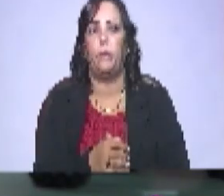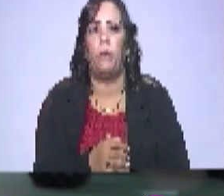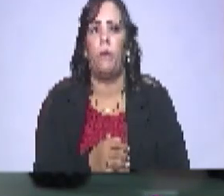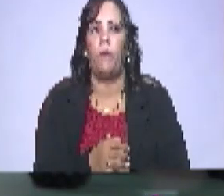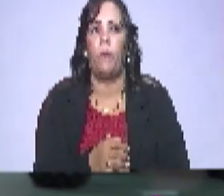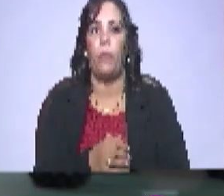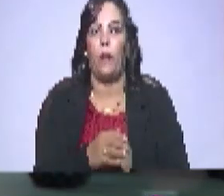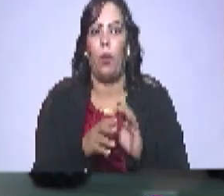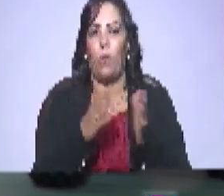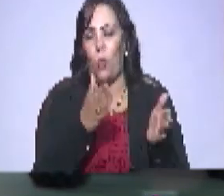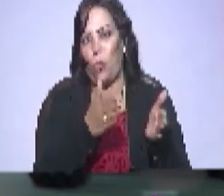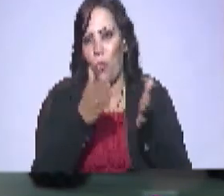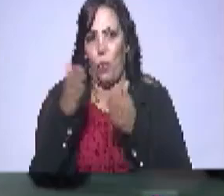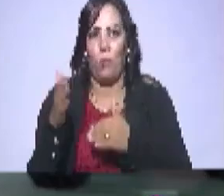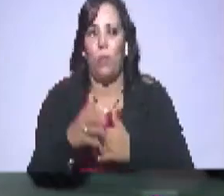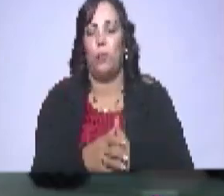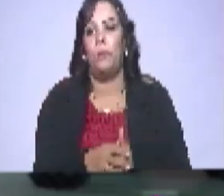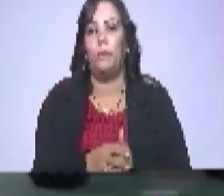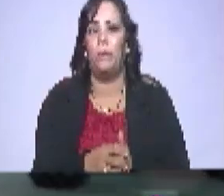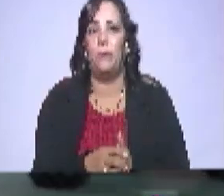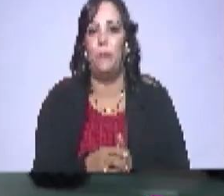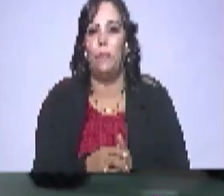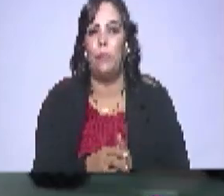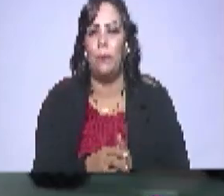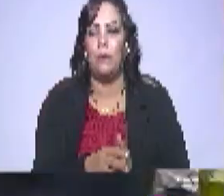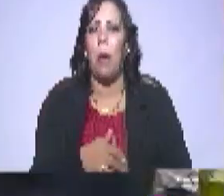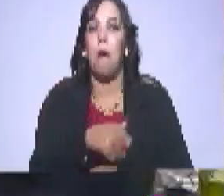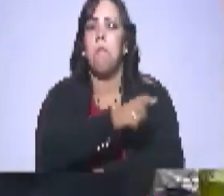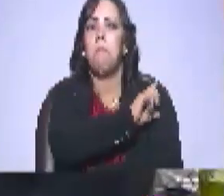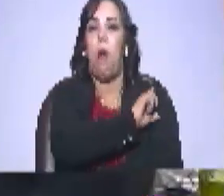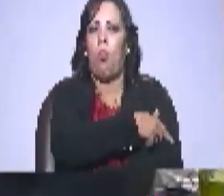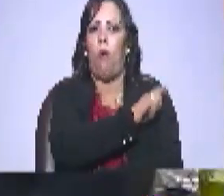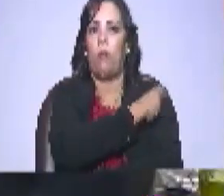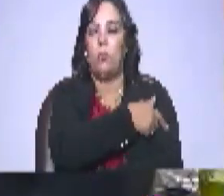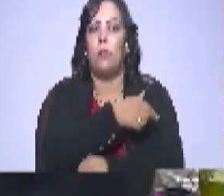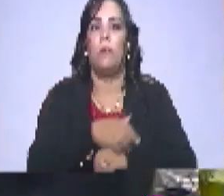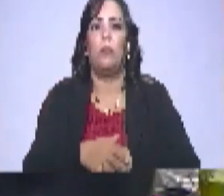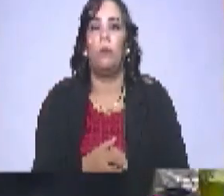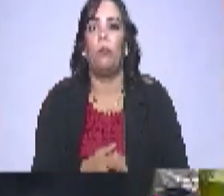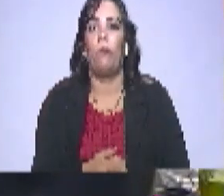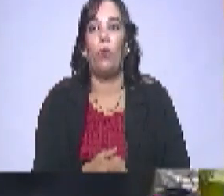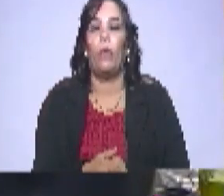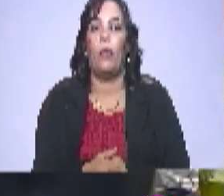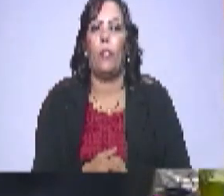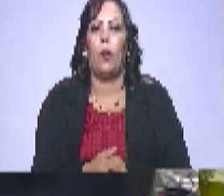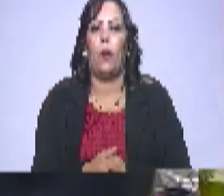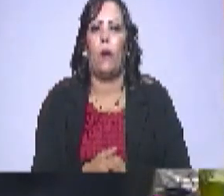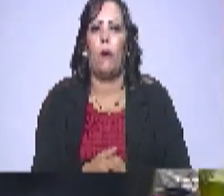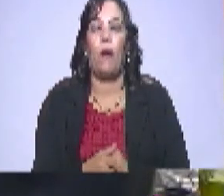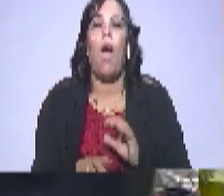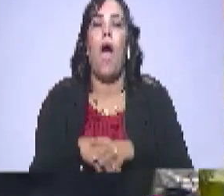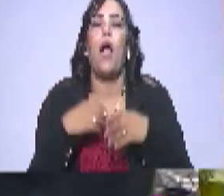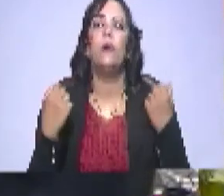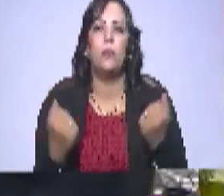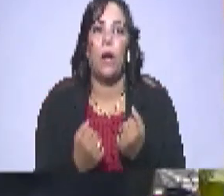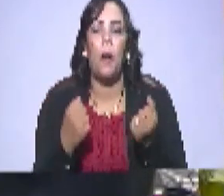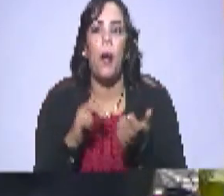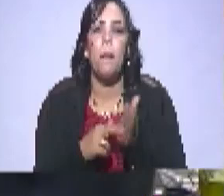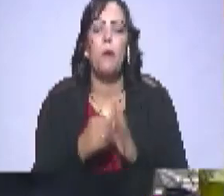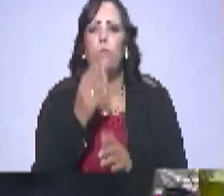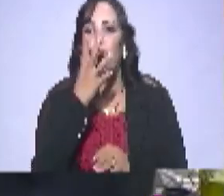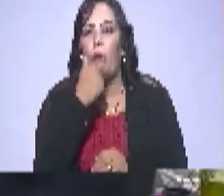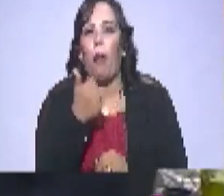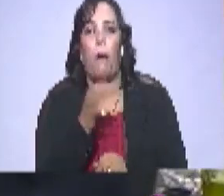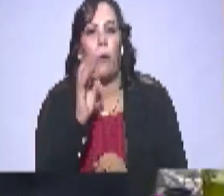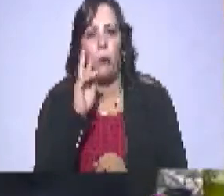ده كده حاجه تانية. اه دي بس انا بقول لك البطاطسايه اللي لقيتها دي هنحاول ان احنا نعملها بشكل كده